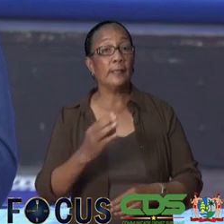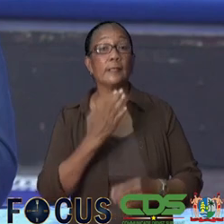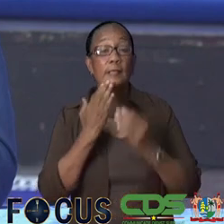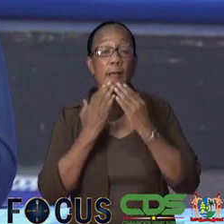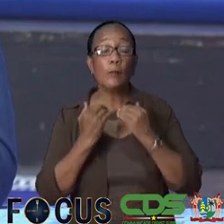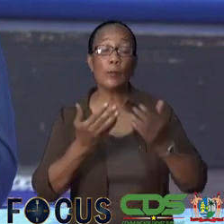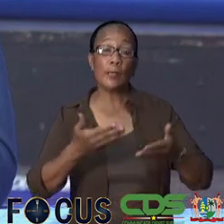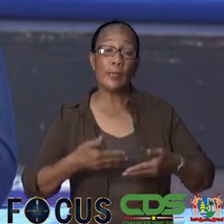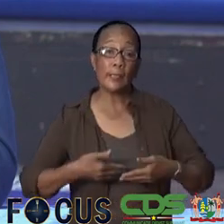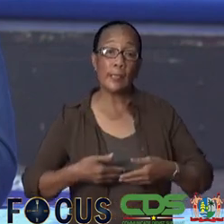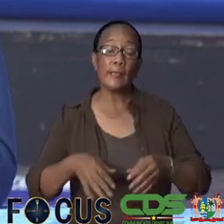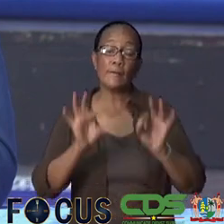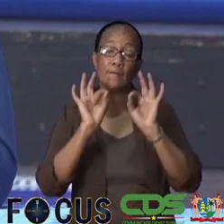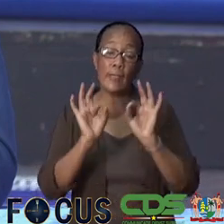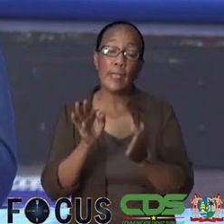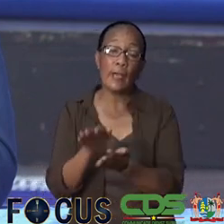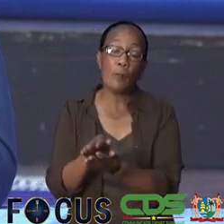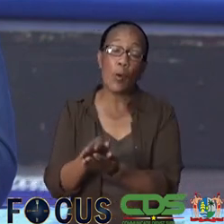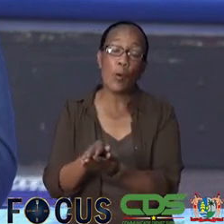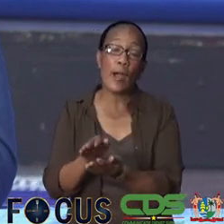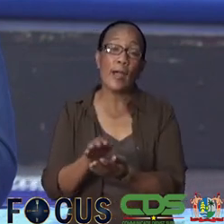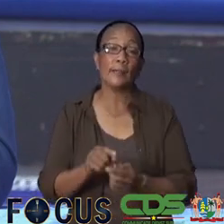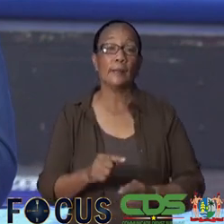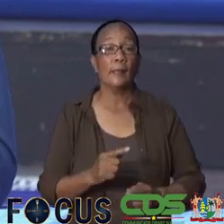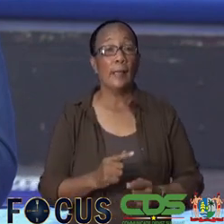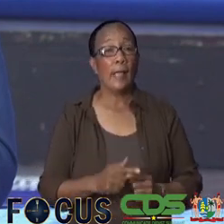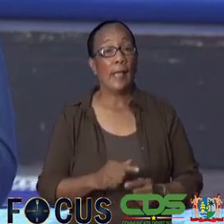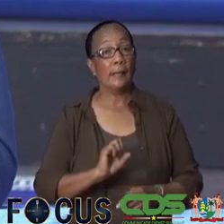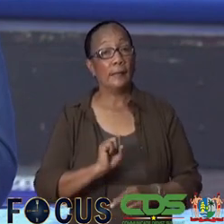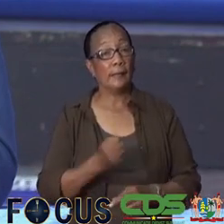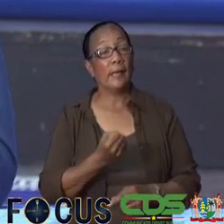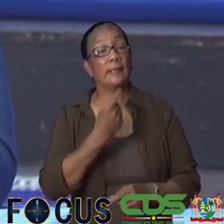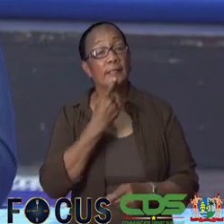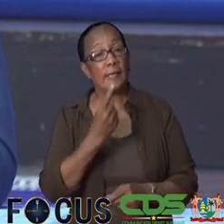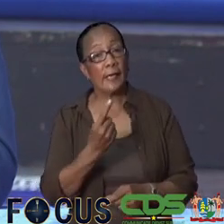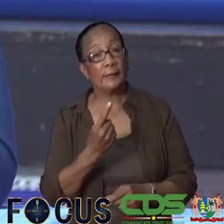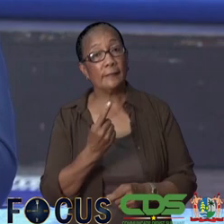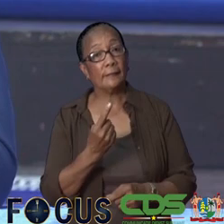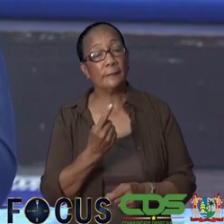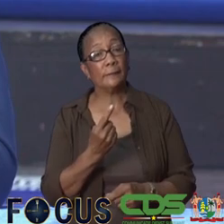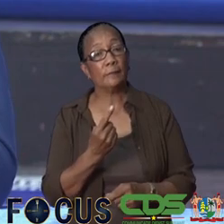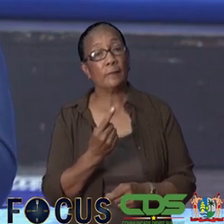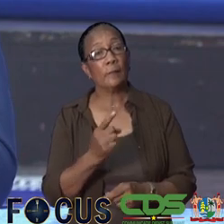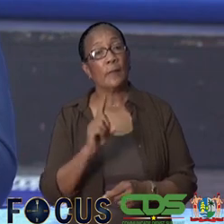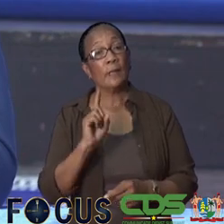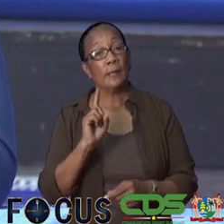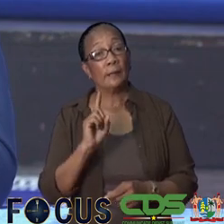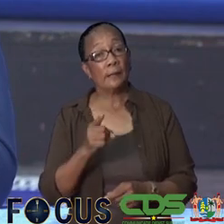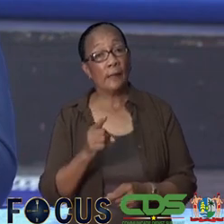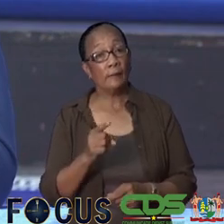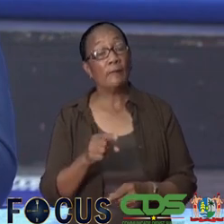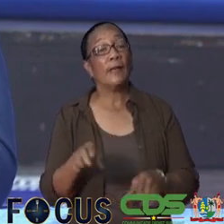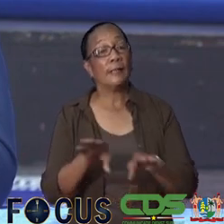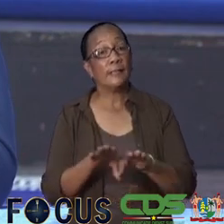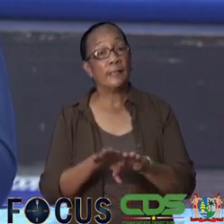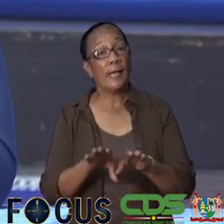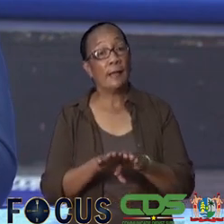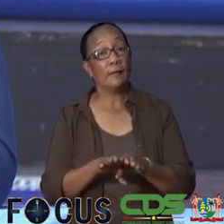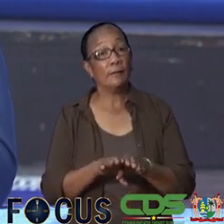veilig opgeslagen. En ik mag u hierbij aangeven dat van dezelfde